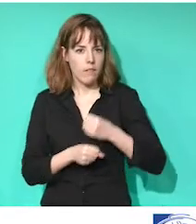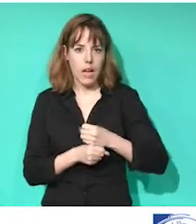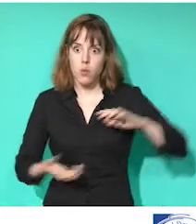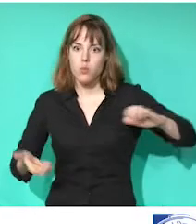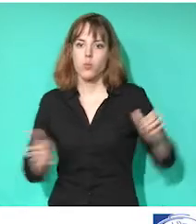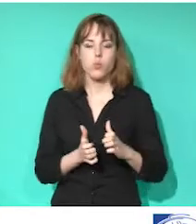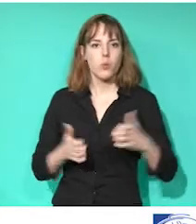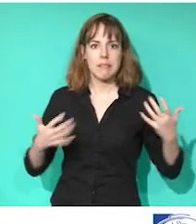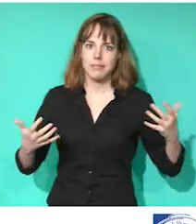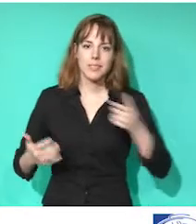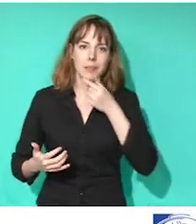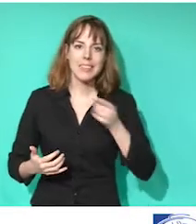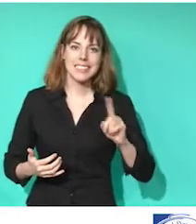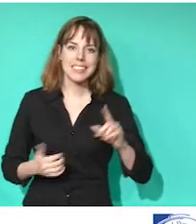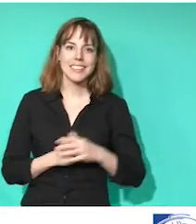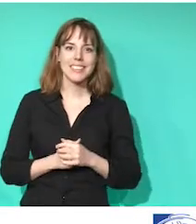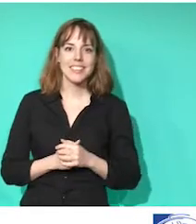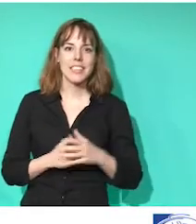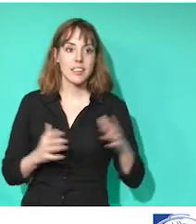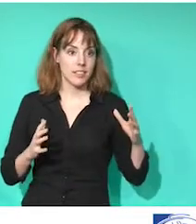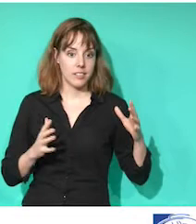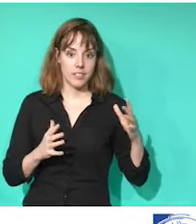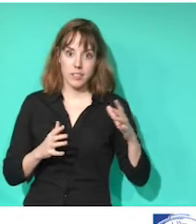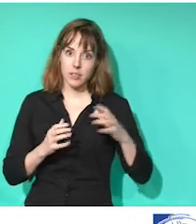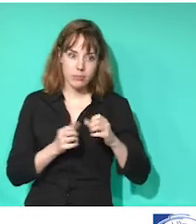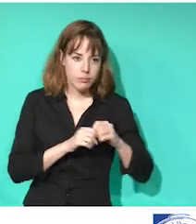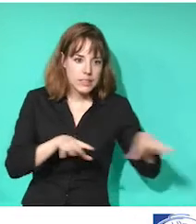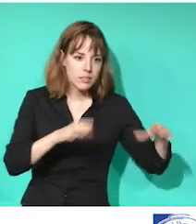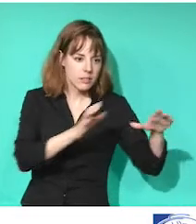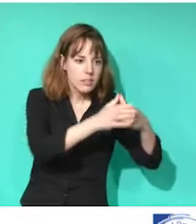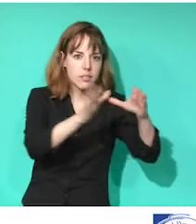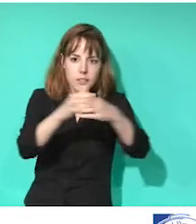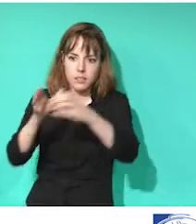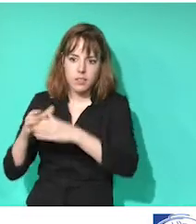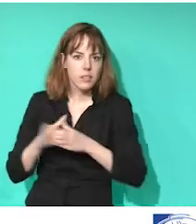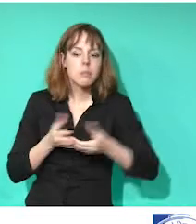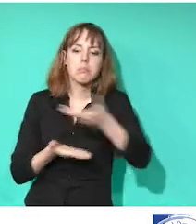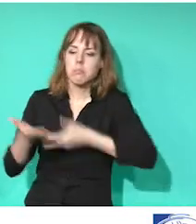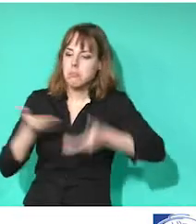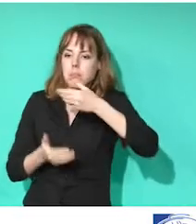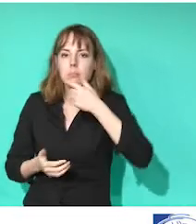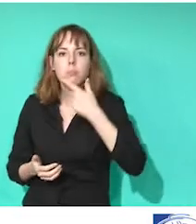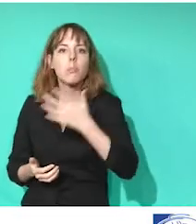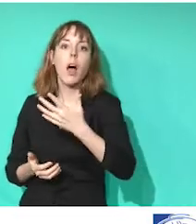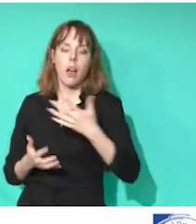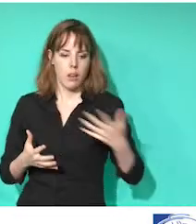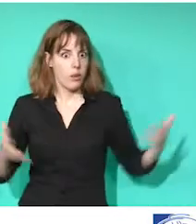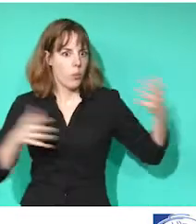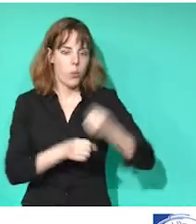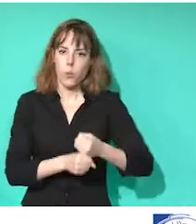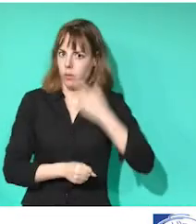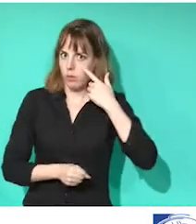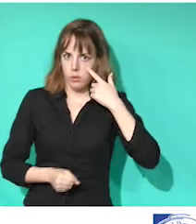de restituer les travaux nombreux des ateliers, ce qui n'est pas une mince affaire. Vous allez voir, elle fait ça avec